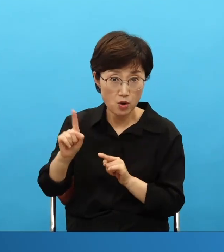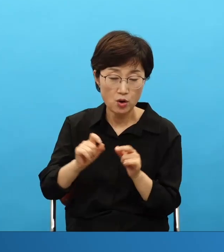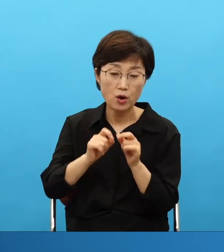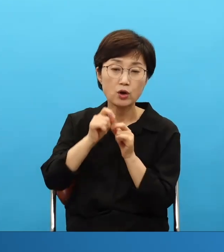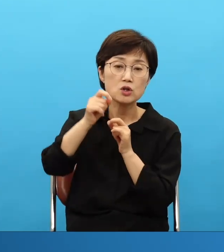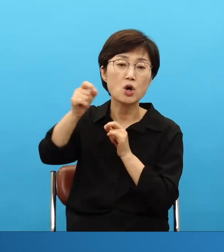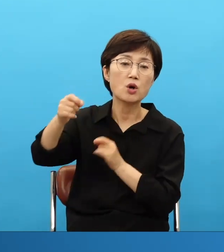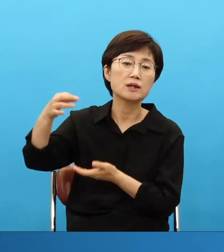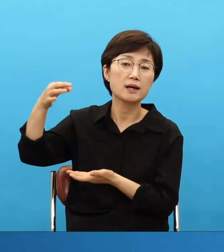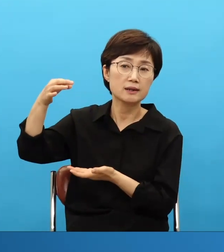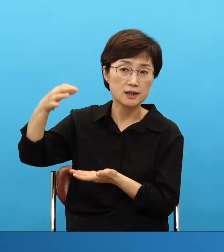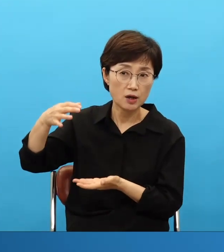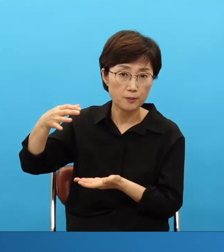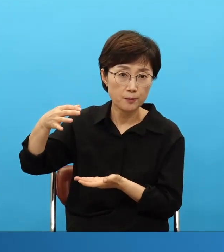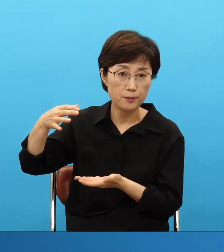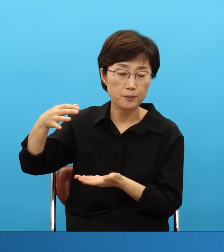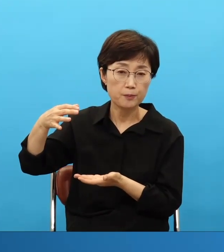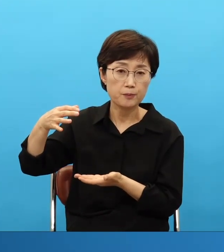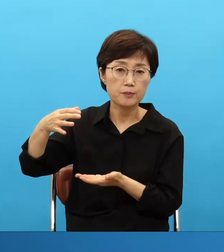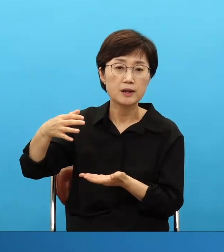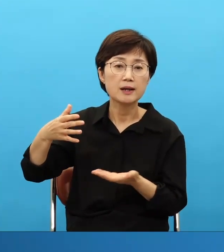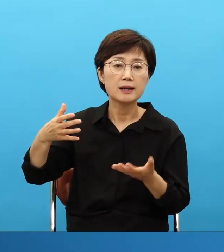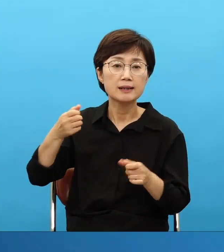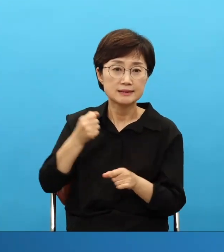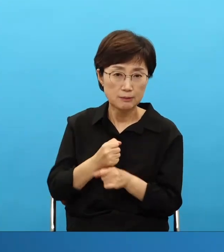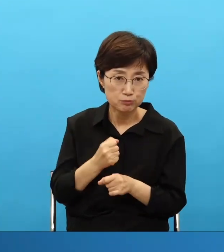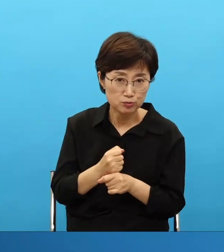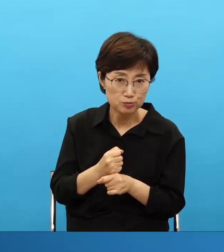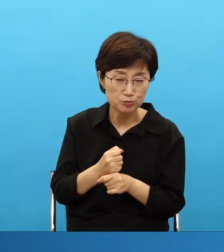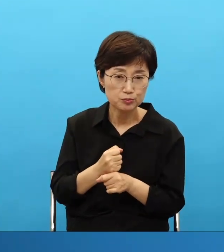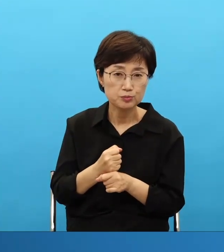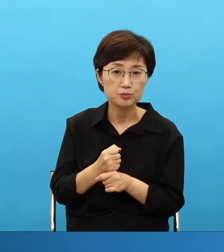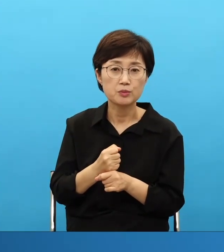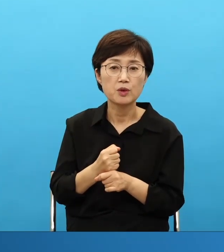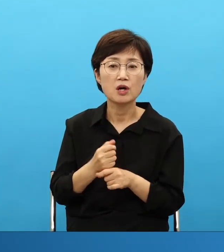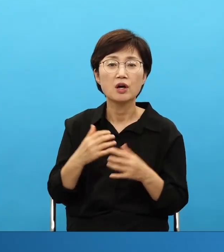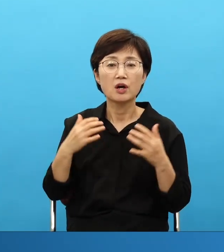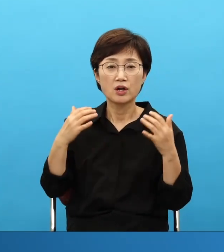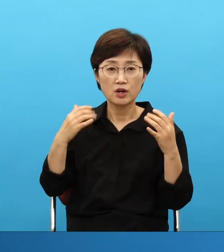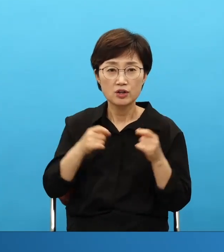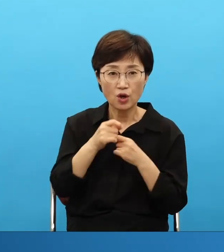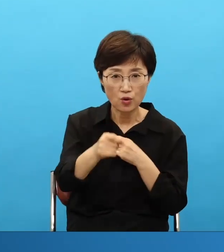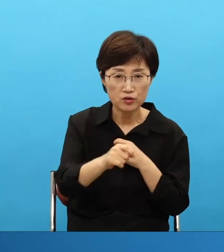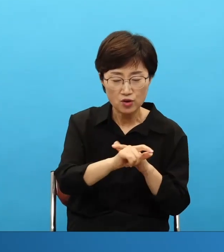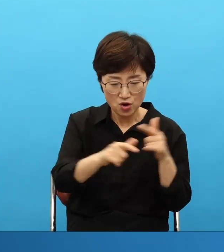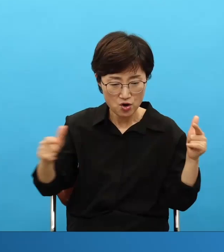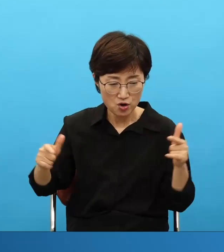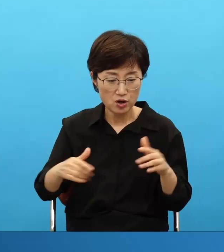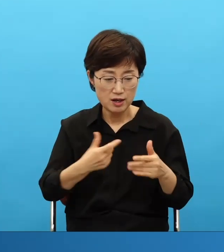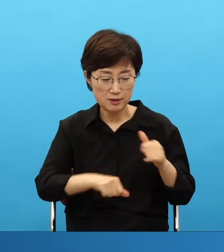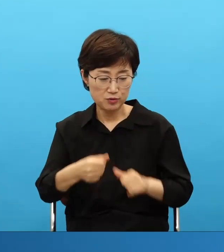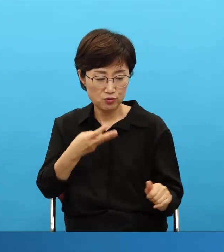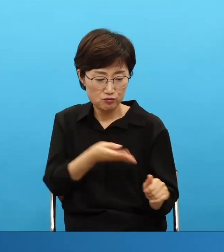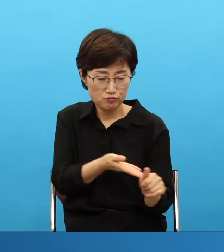기업 작품 유산 이번 여름이 말씀이 렘넌트들게 각인되기를